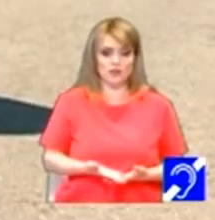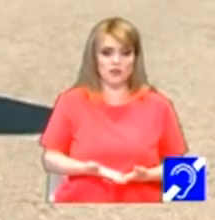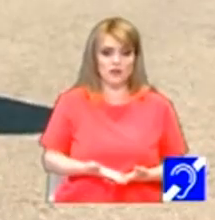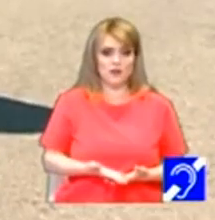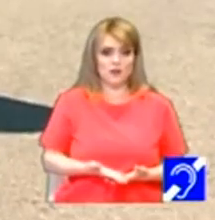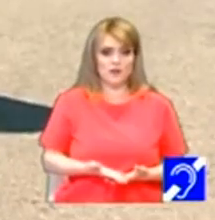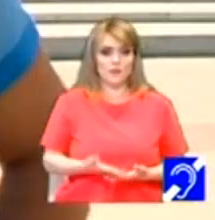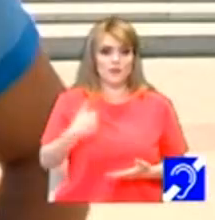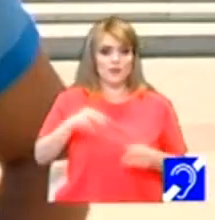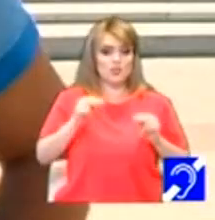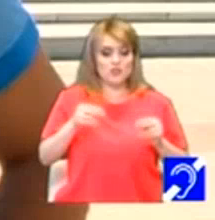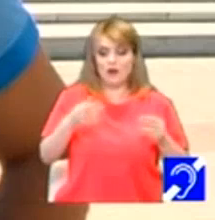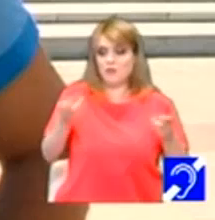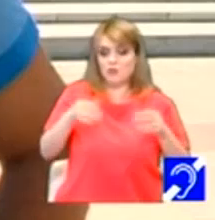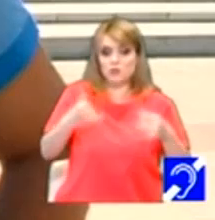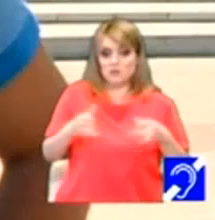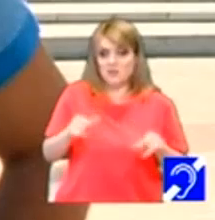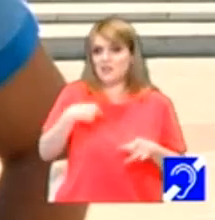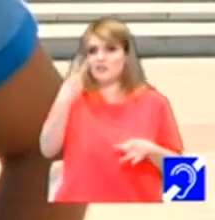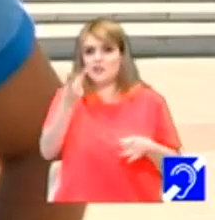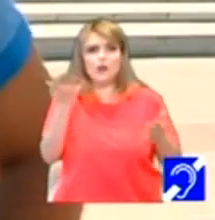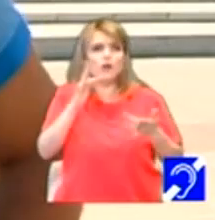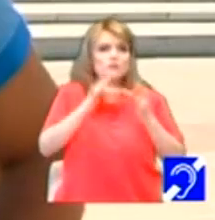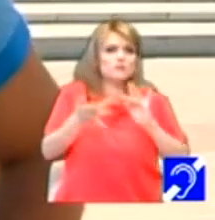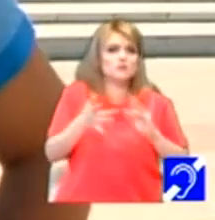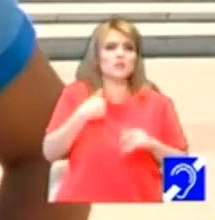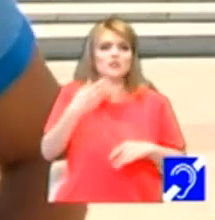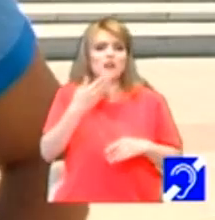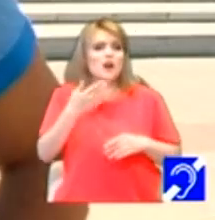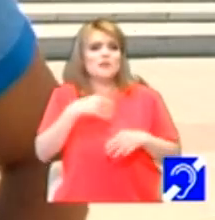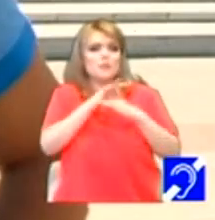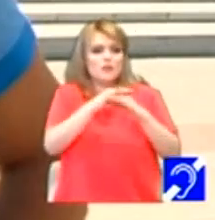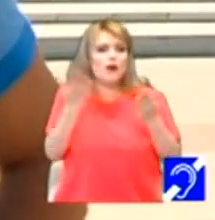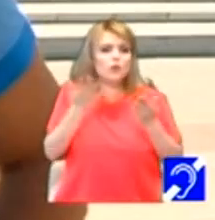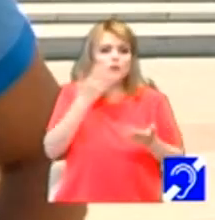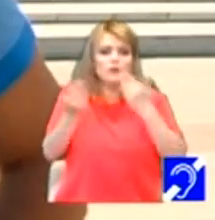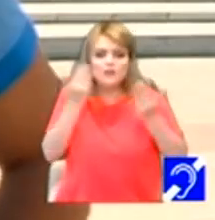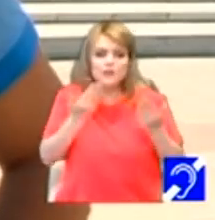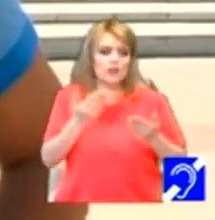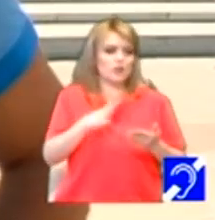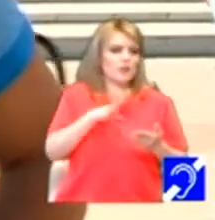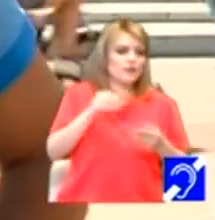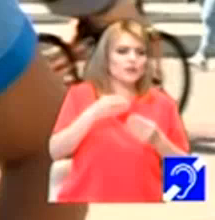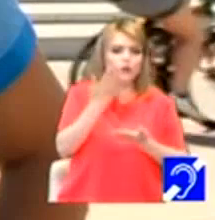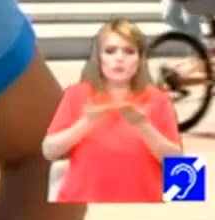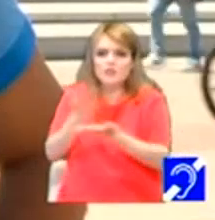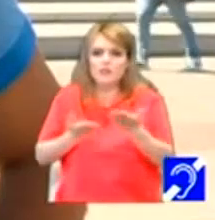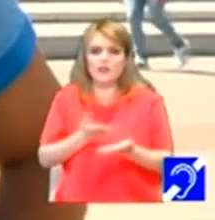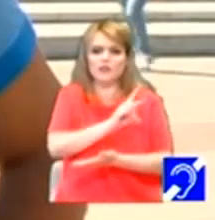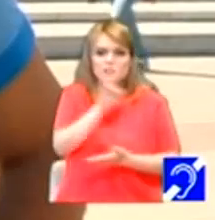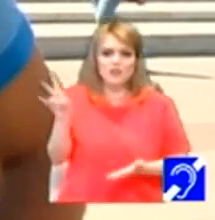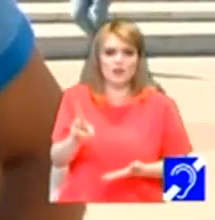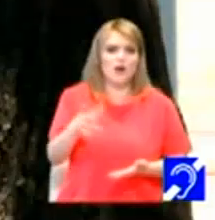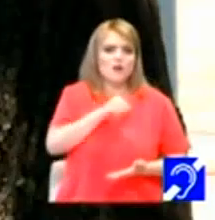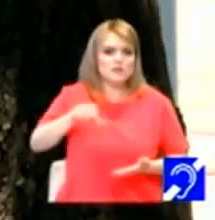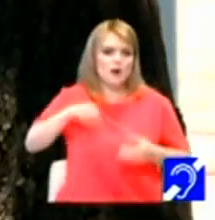motociclete, am fost un pic surprins pentru că n-a fost nicio comunicare publică, n-a fost nicio consultare. Ne-am fi așteptat cel puțin, cum spune legea, părțile interesate să